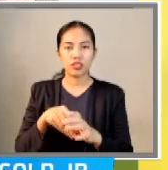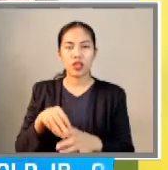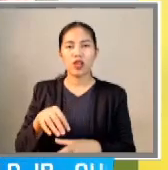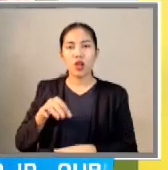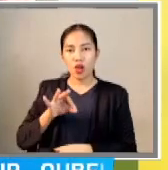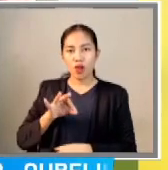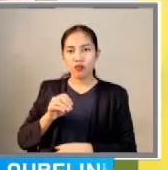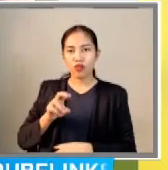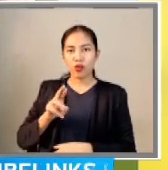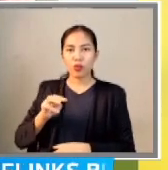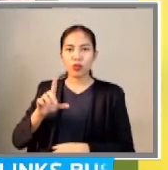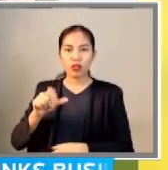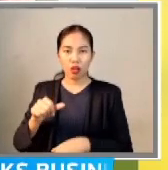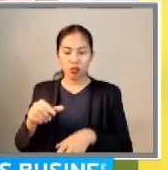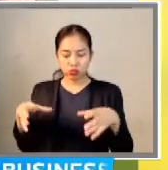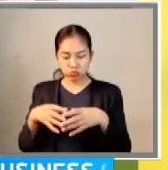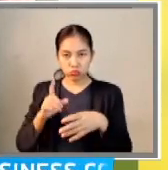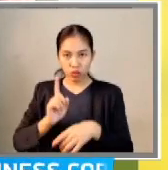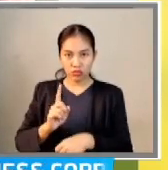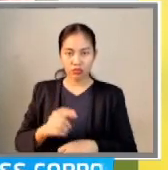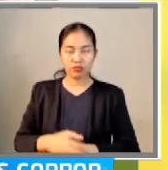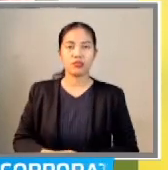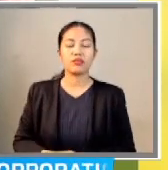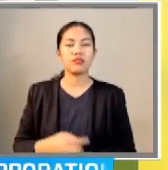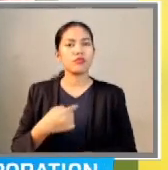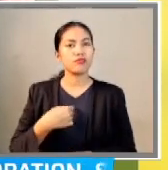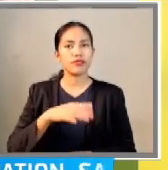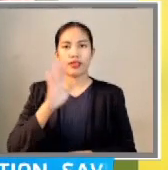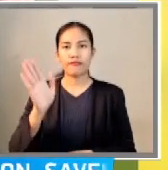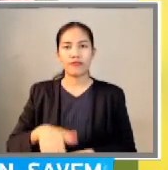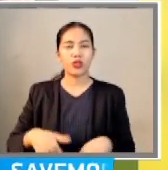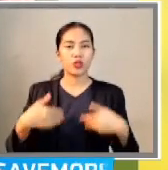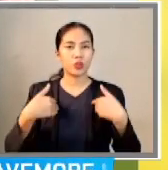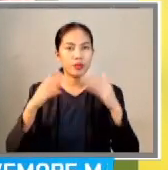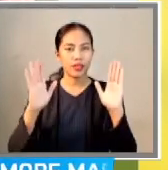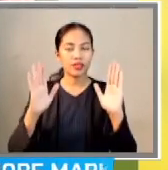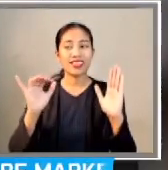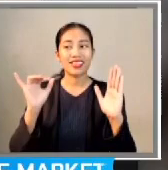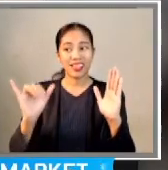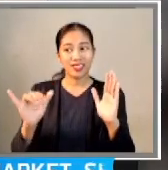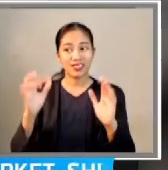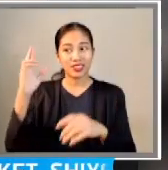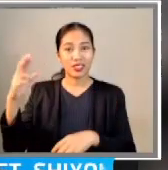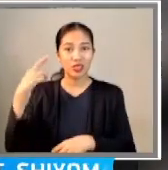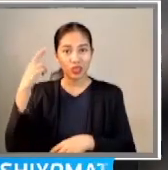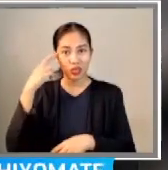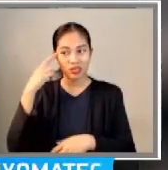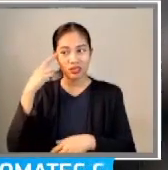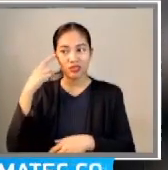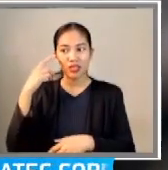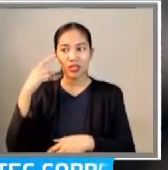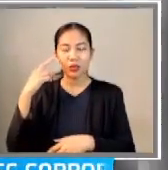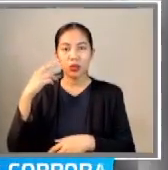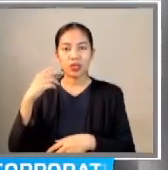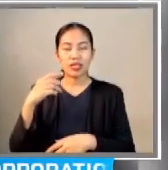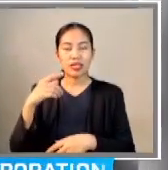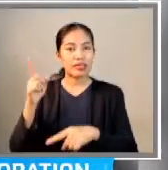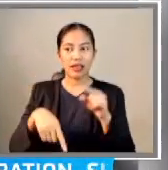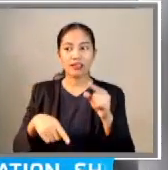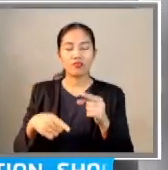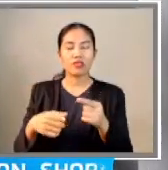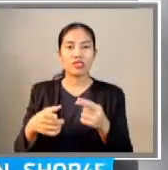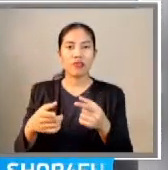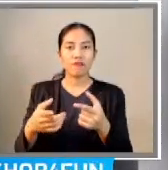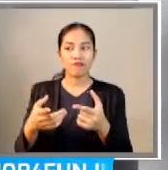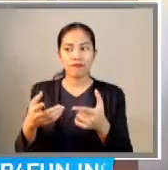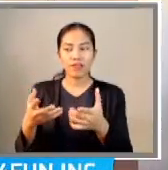I would just never give up because giving up is the reason why we will never finish anything. So never give up, just continue what you're